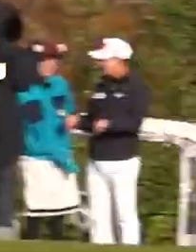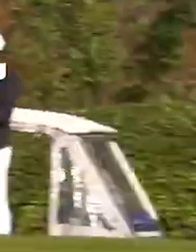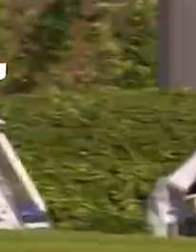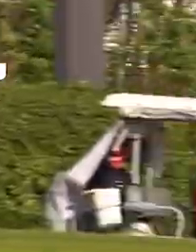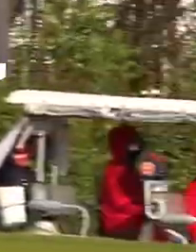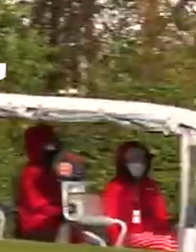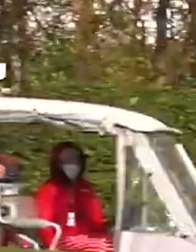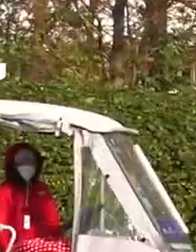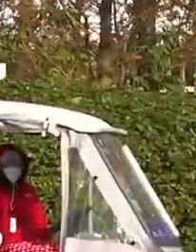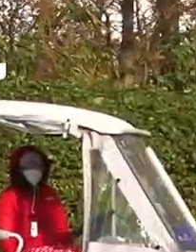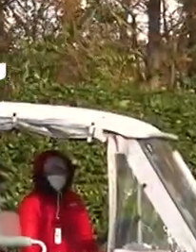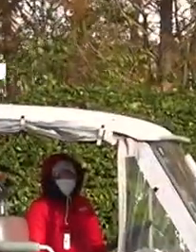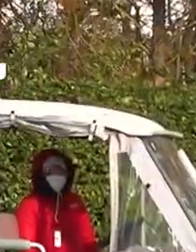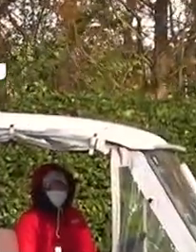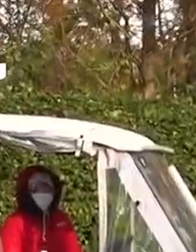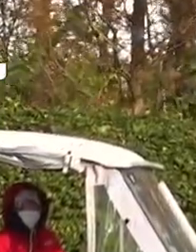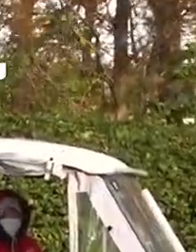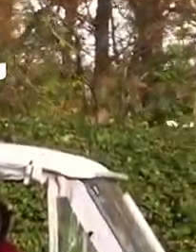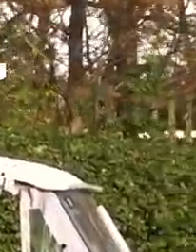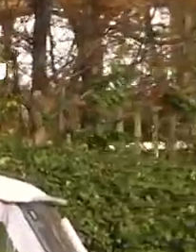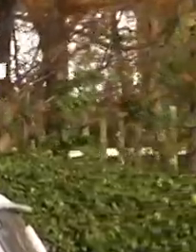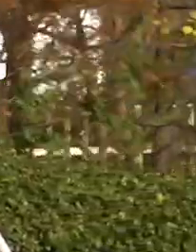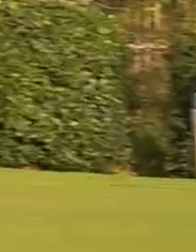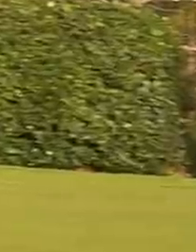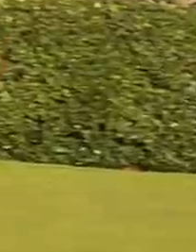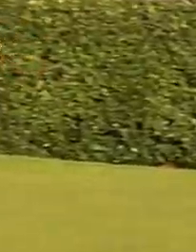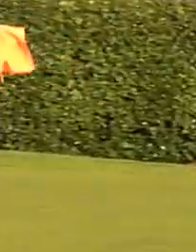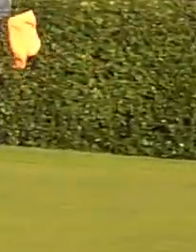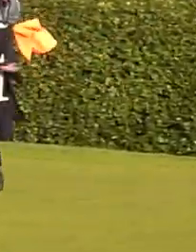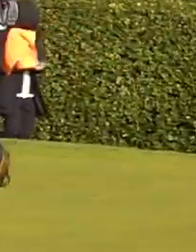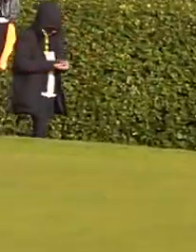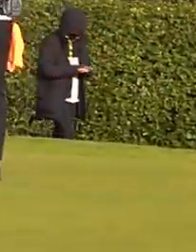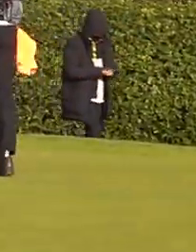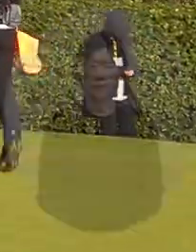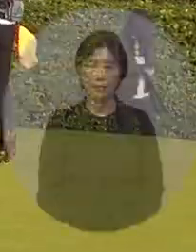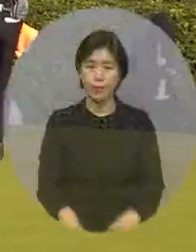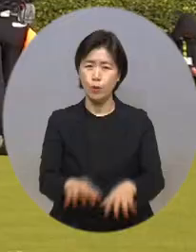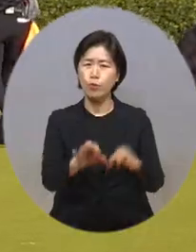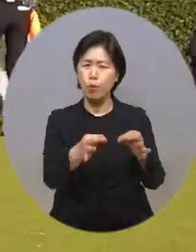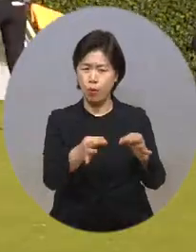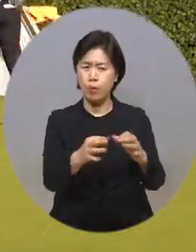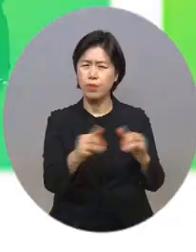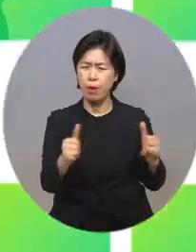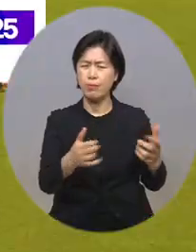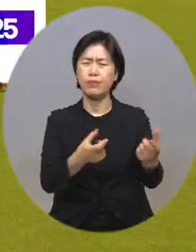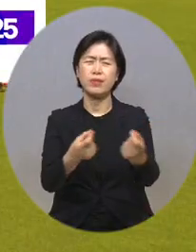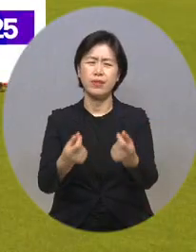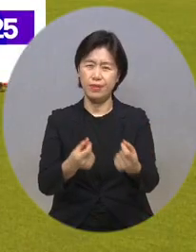아니 이런 저기 프로들도 그렇게 하는 것 같던데. 아, 그래,